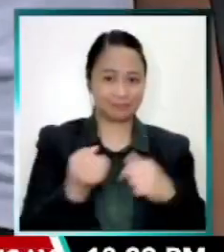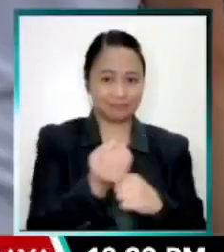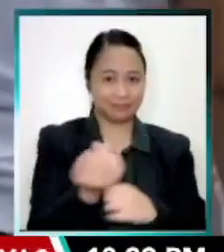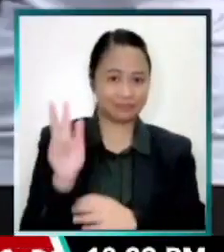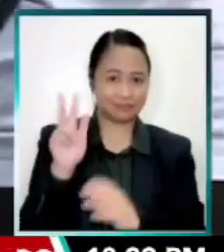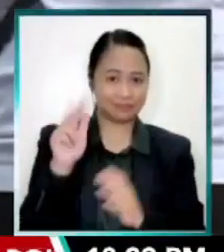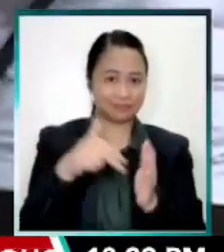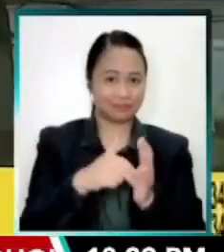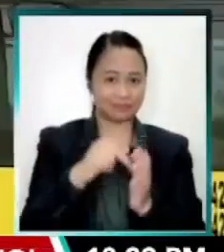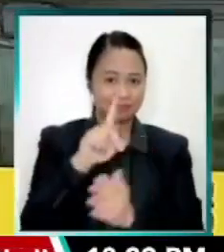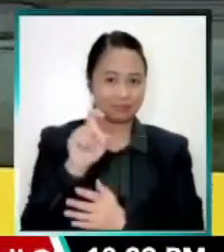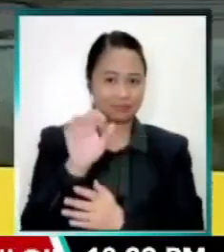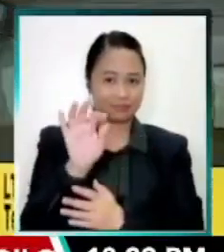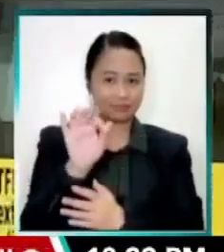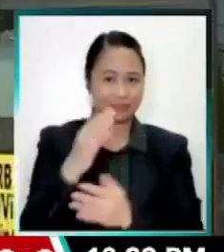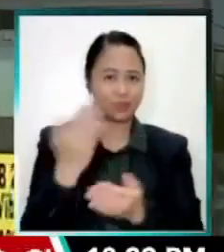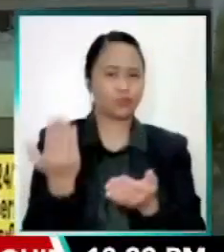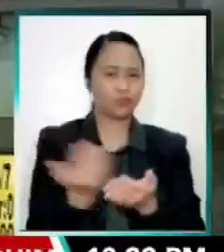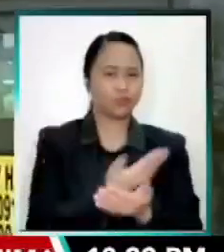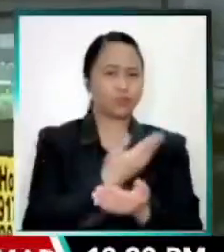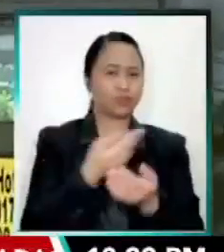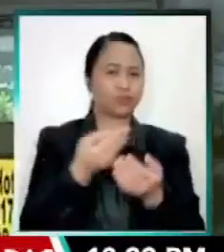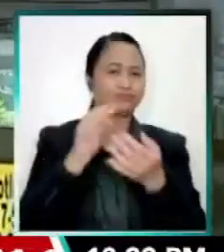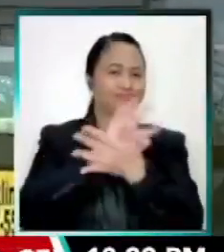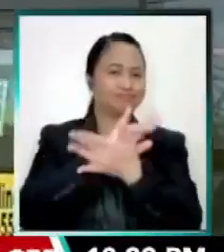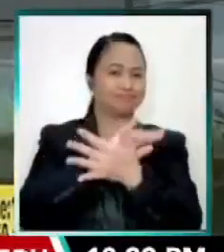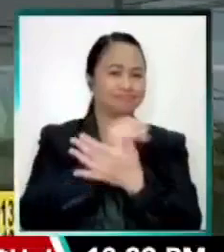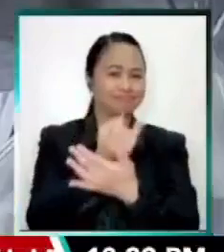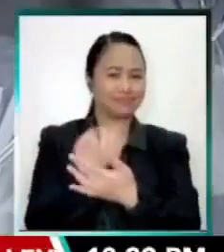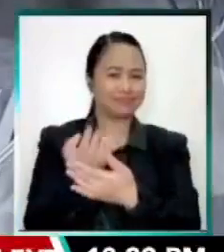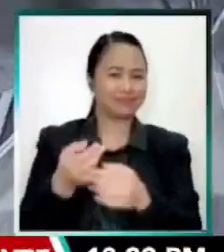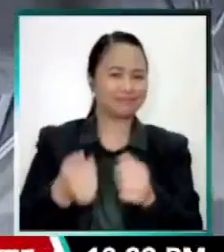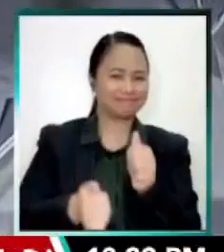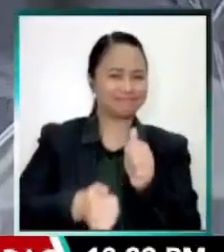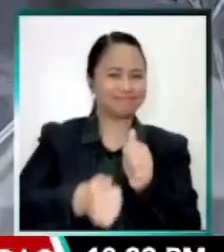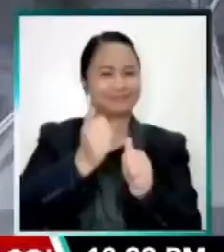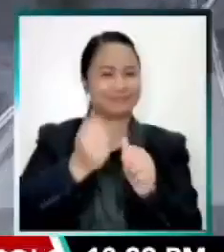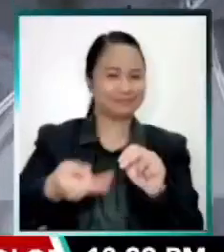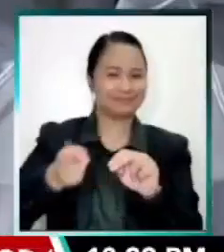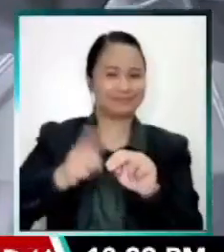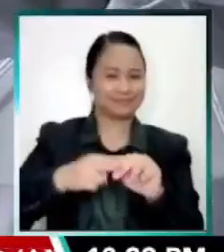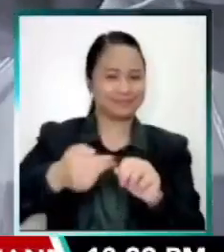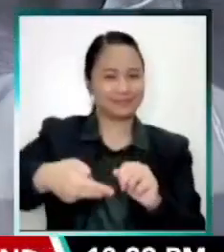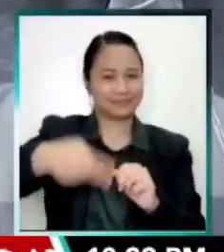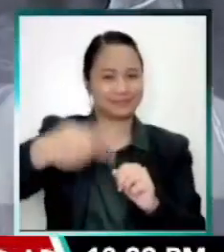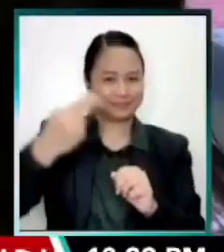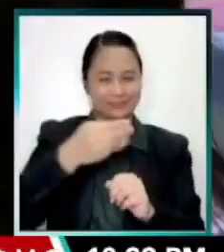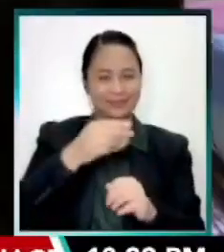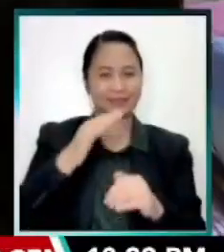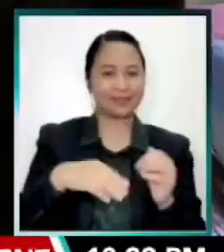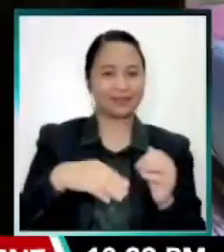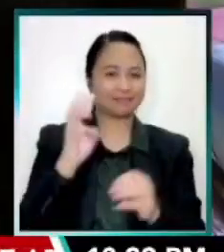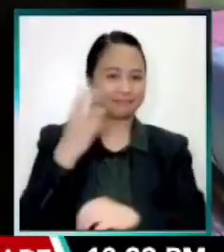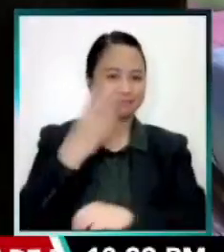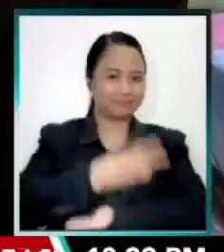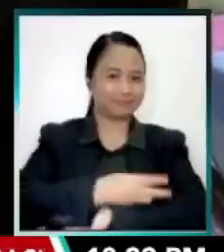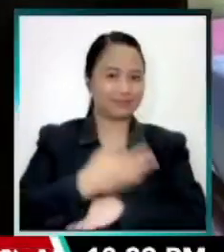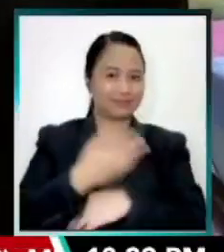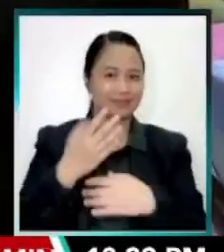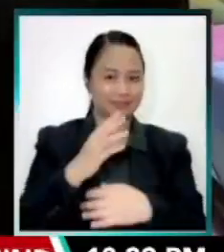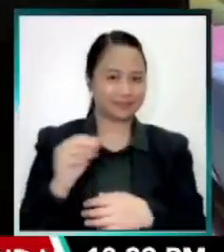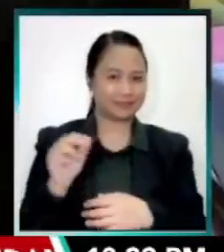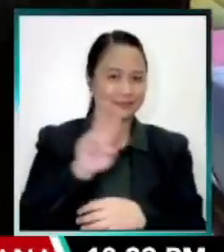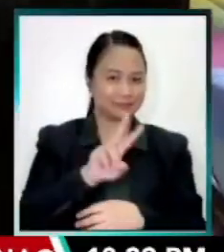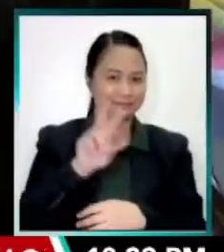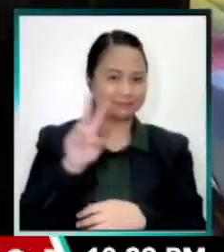3,119 ang new cases, pinakamataas sa nakalipas na 6 na araw. Pinakamataas din sa nakalipas na 22 araw